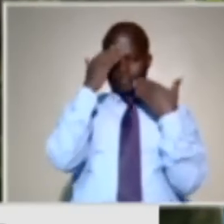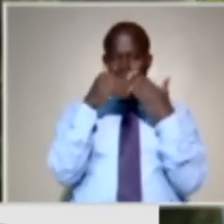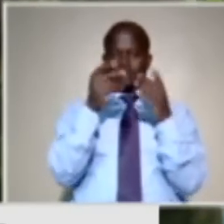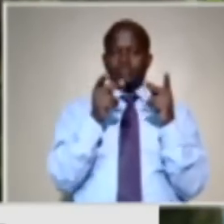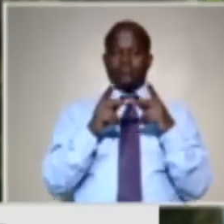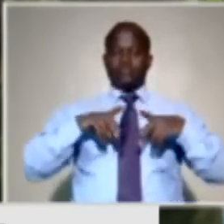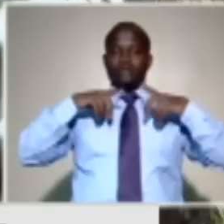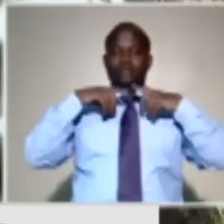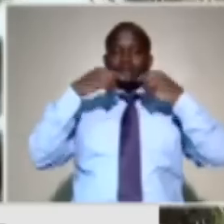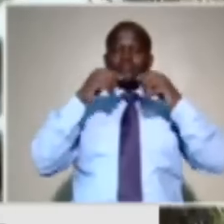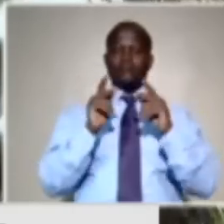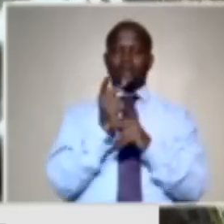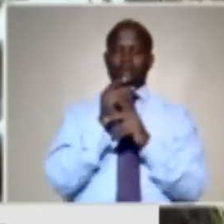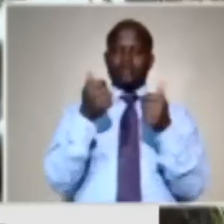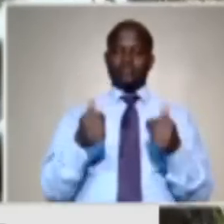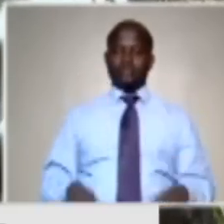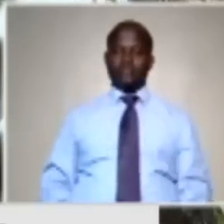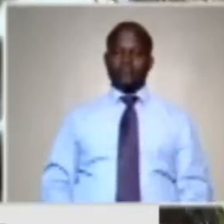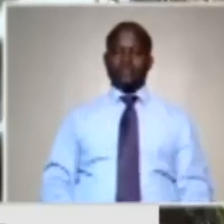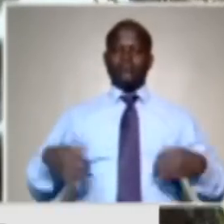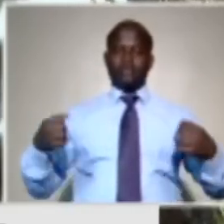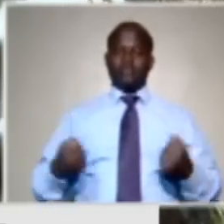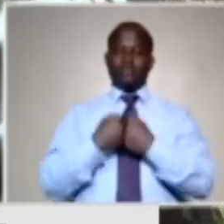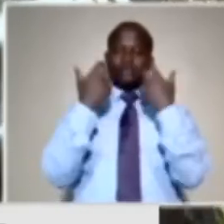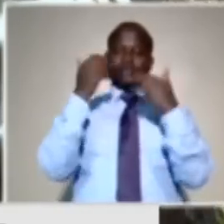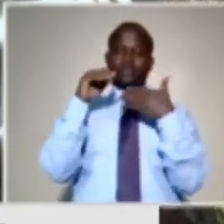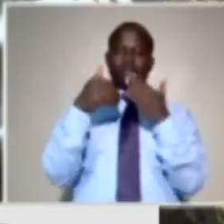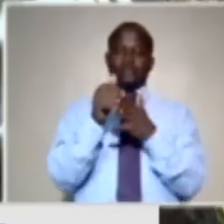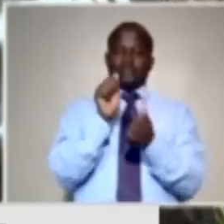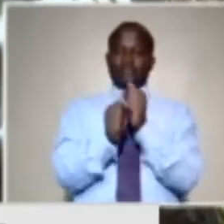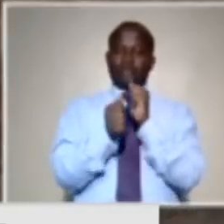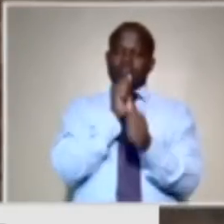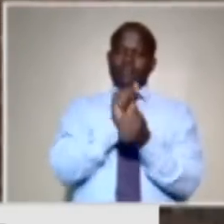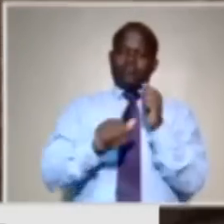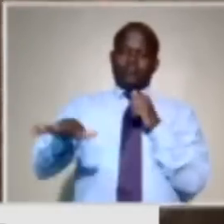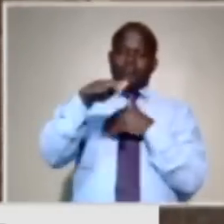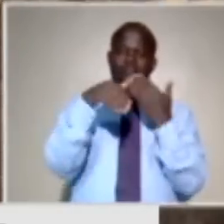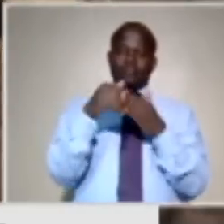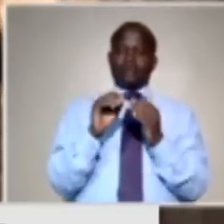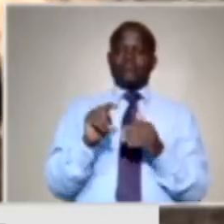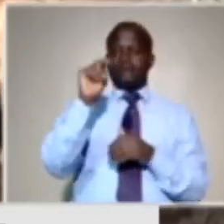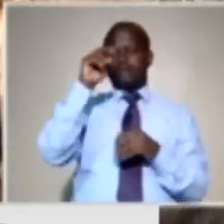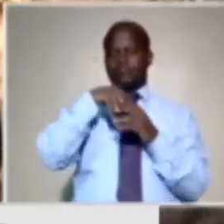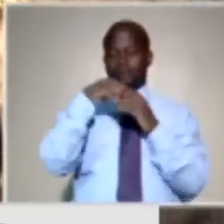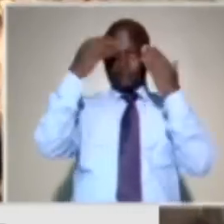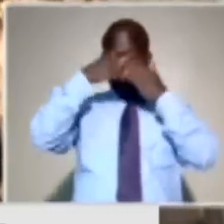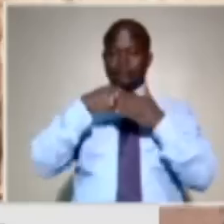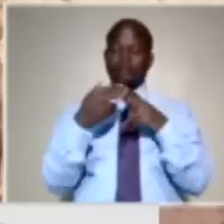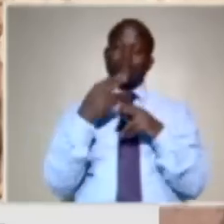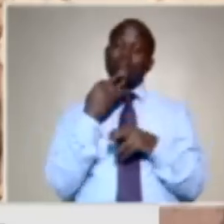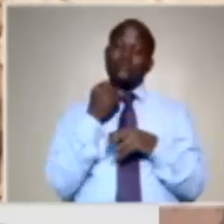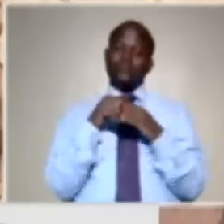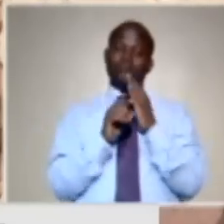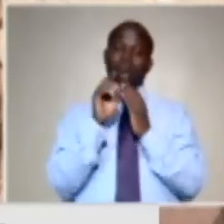mucumbitse mwitaweho ibiza by'imyuzure n'inkangu byashegeshe intara y'iburengerazuba n'iy'amajyaruguru mu ijoro ryo kwa kabiri ishyira kwa gatatu